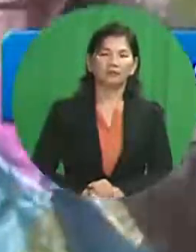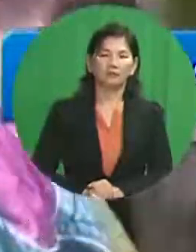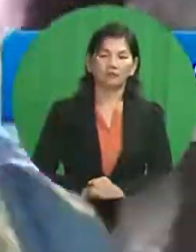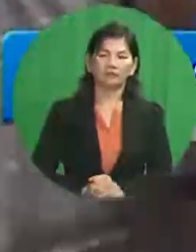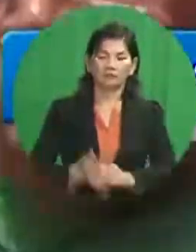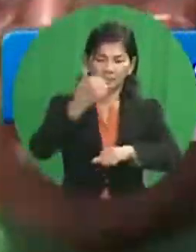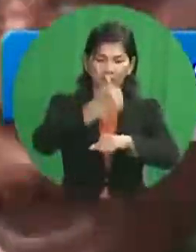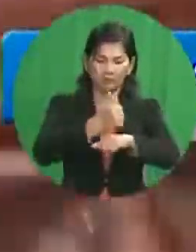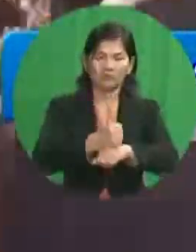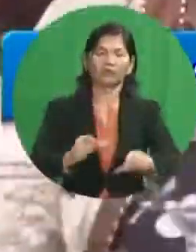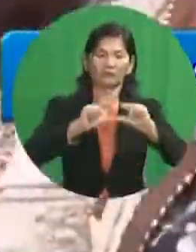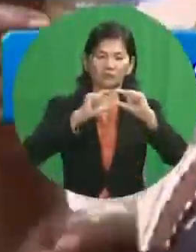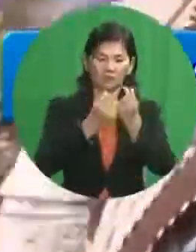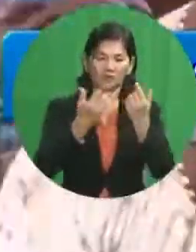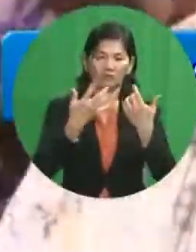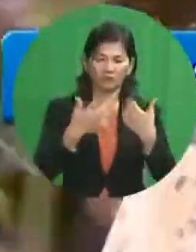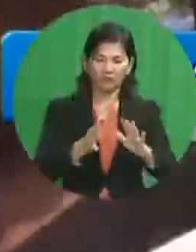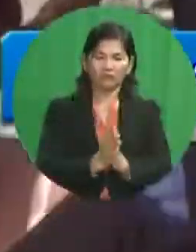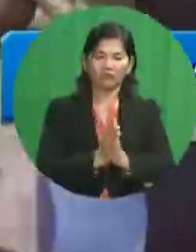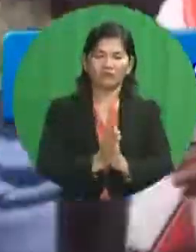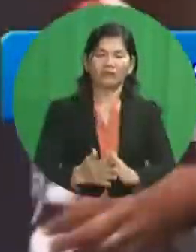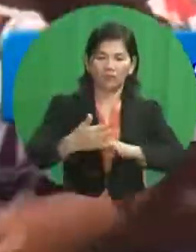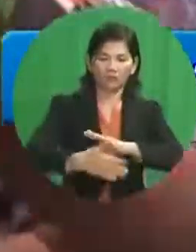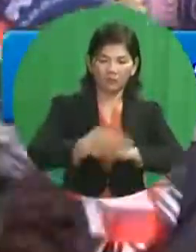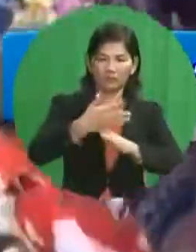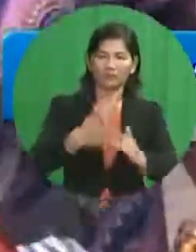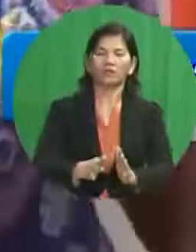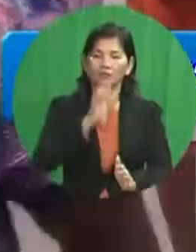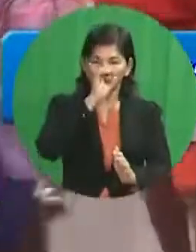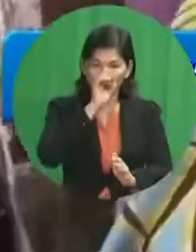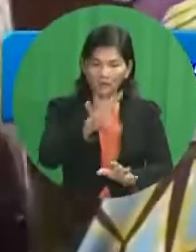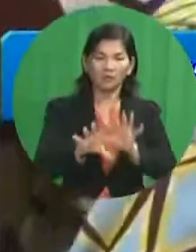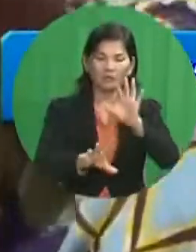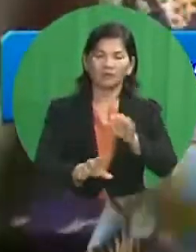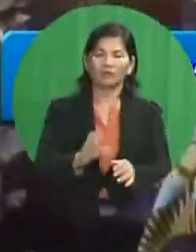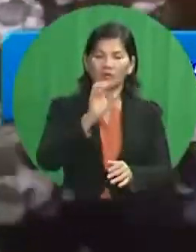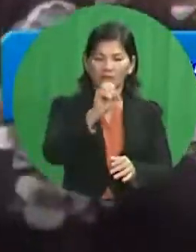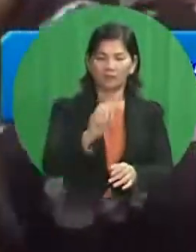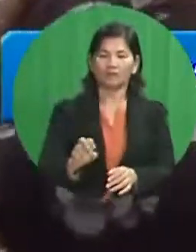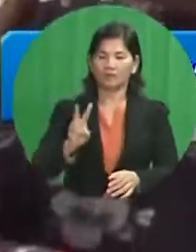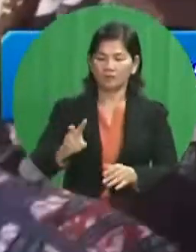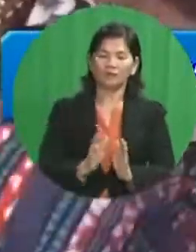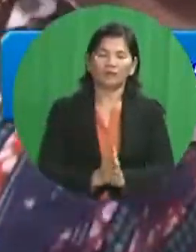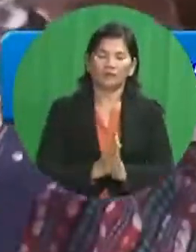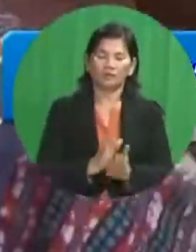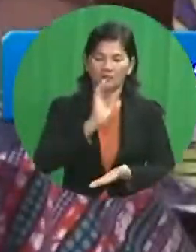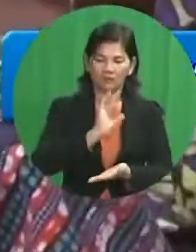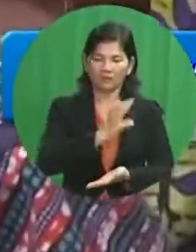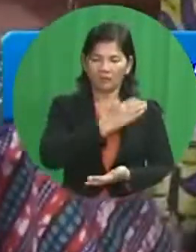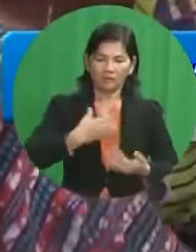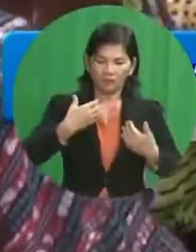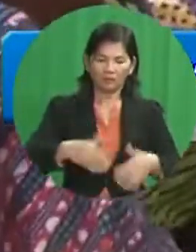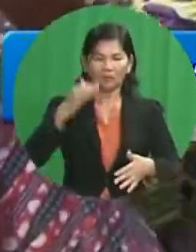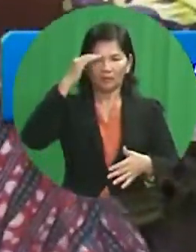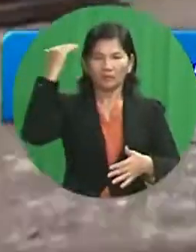មេដឹកនាំកងសម្ព័ន្ធម្នាក់ដែលបានថត់នៅខាងមុខក្បួនដង្ហែបានស្រែកទៅកាន់អូហ្គានដែលជាព្រះសម្រិតដោយនិយាយថា